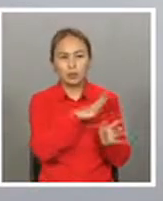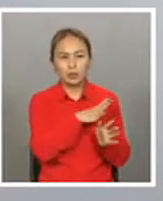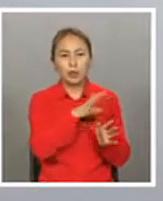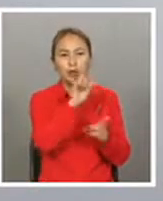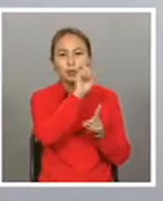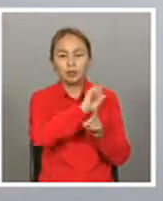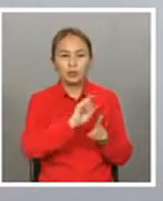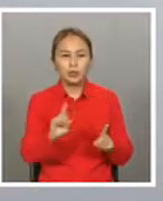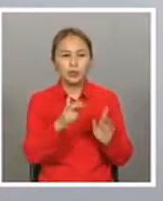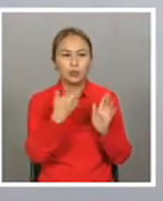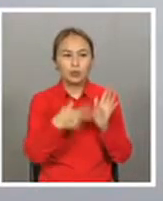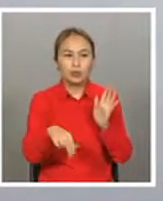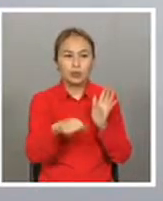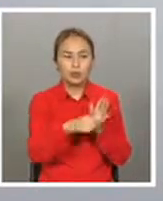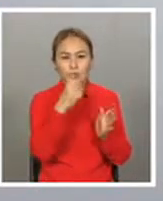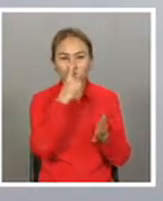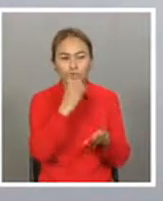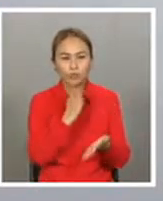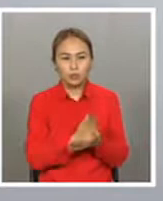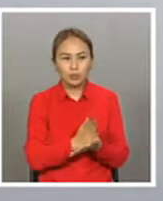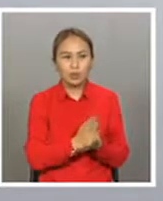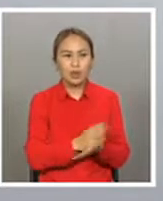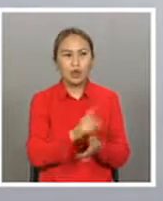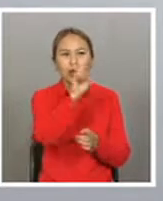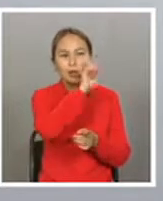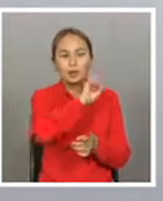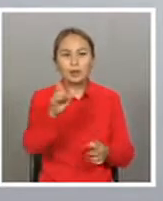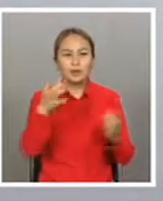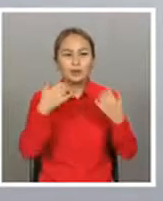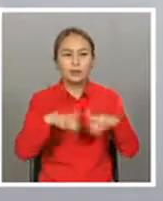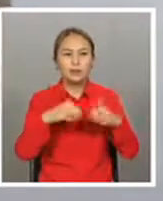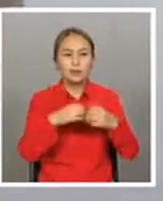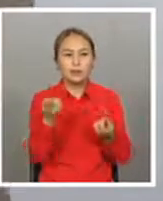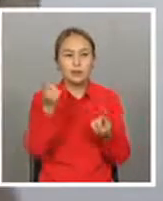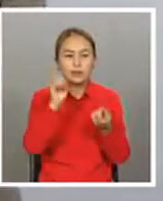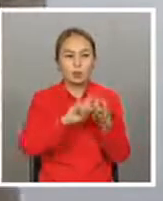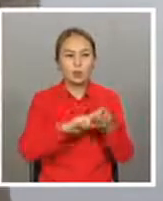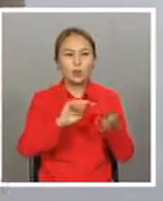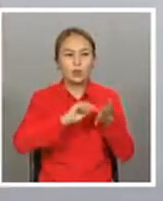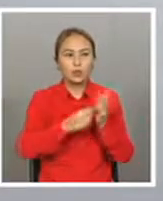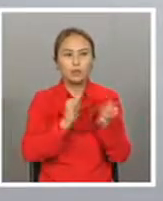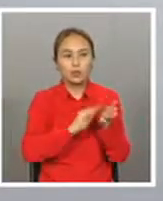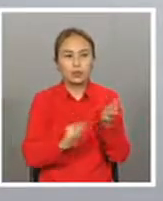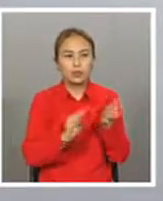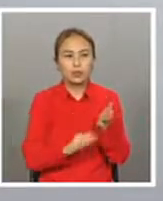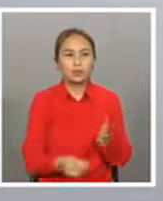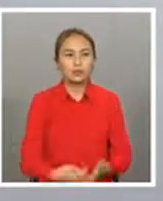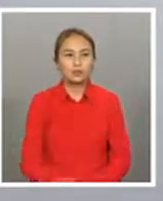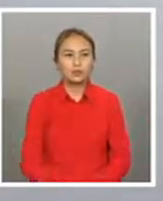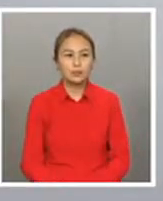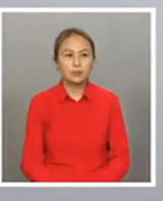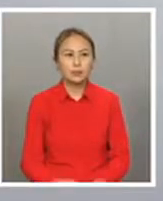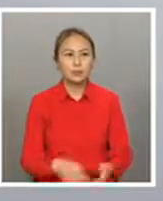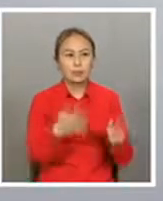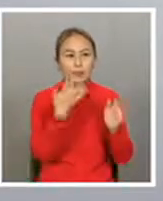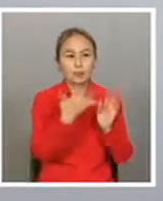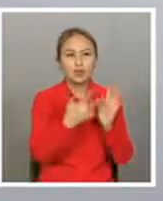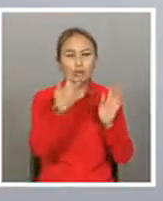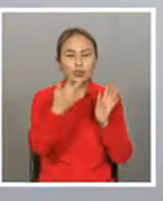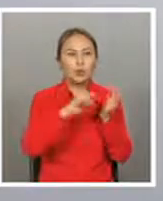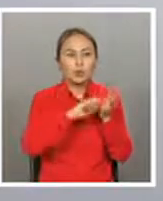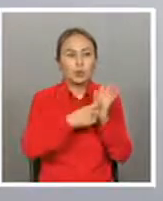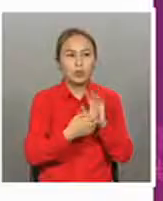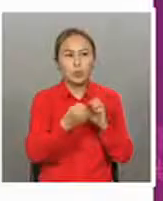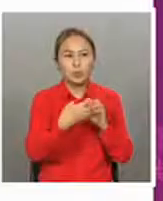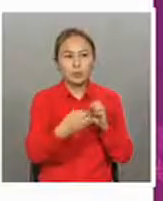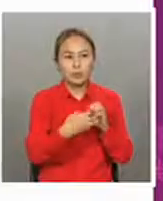Бөліміндегі 36-ны көріп тұрмыз. Ал алымдағы сандарды сәйкесінше көбейтіп жазайық. 5 пен 3-тің көбейтіндісі